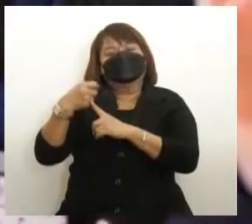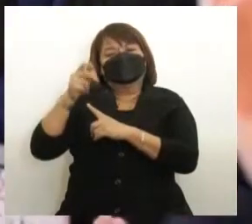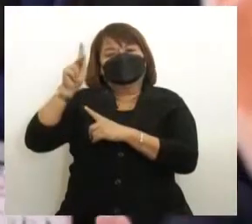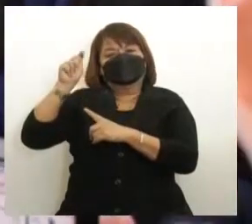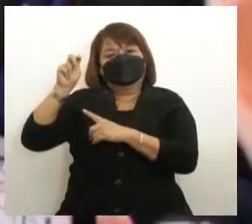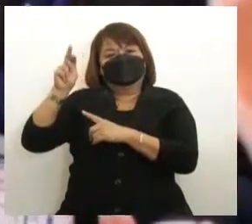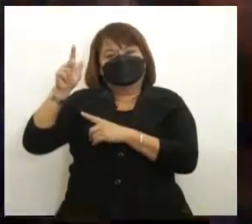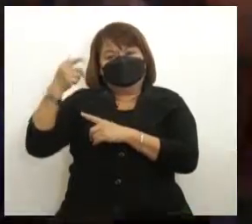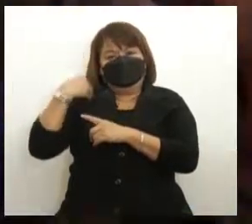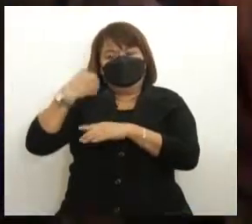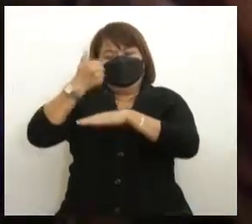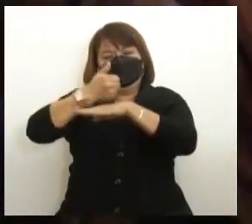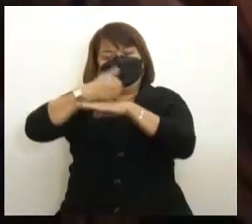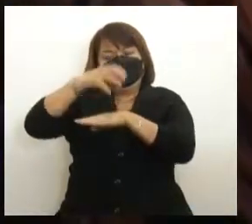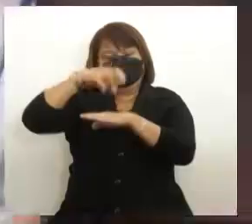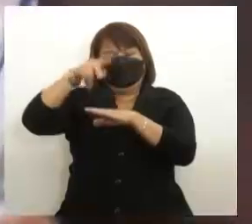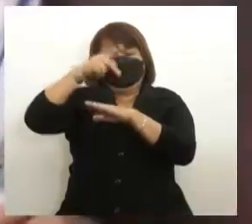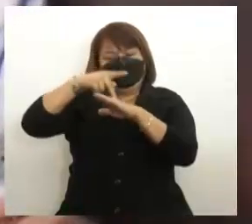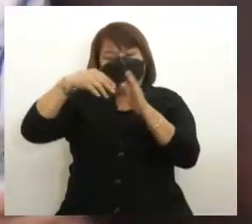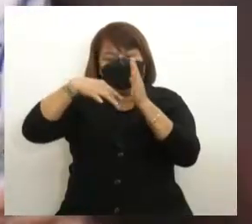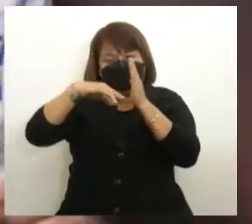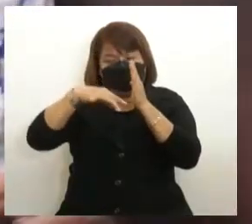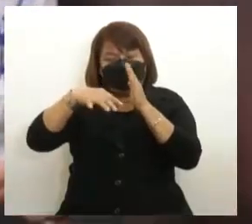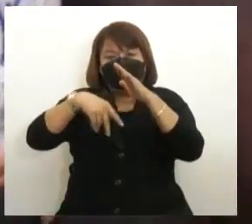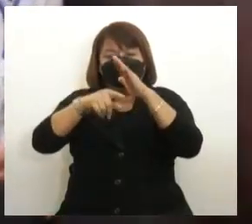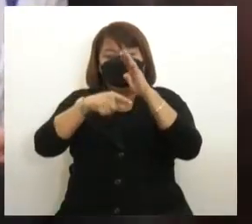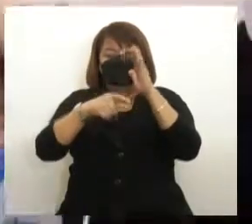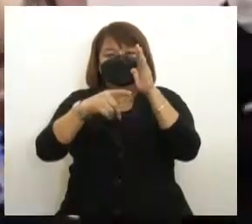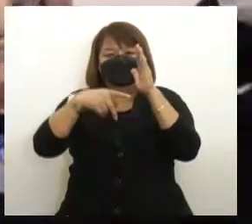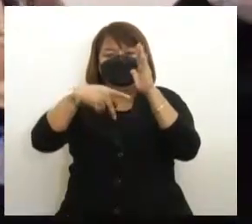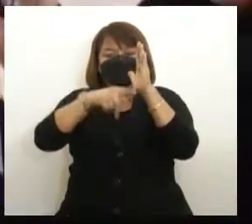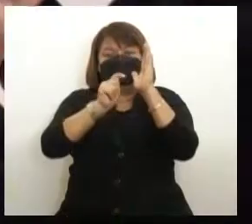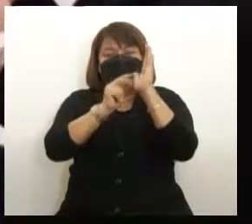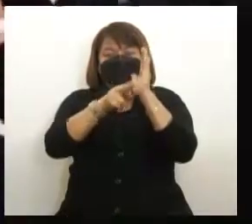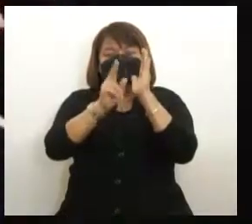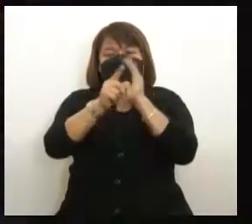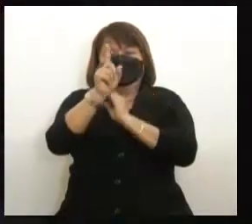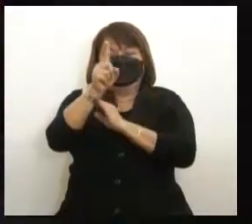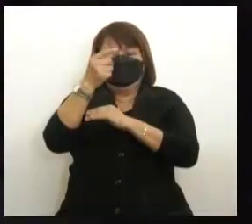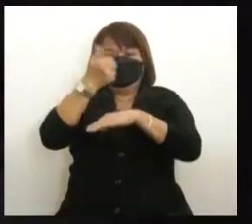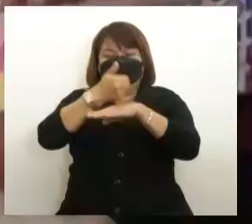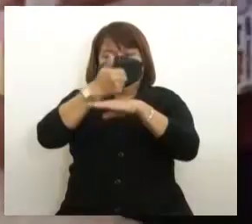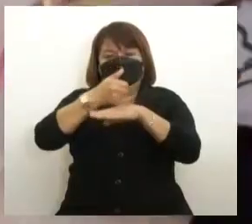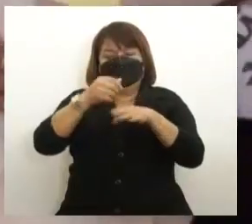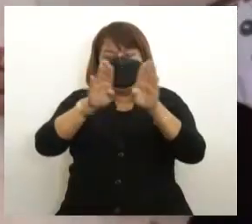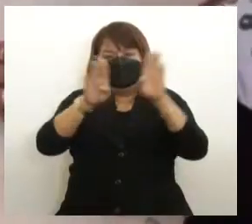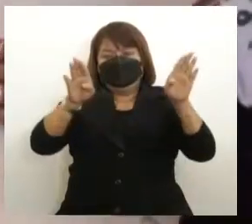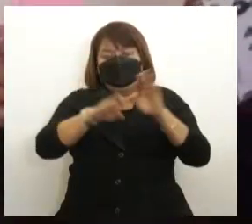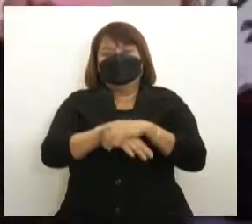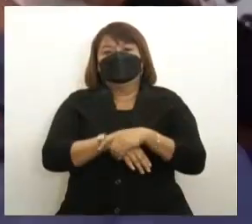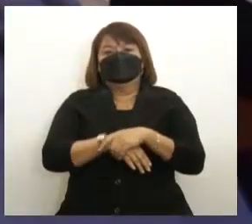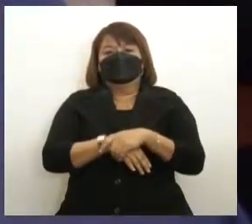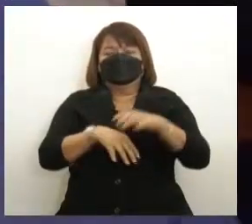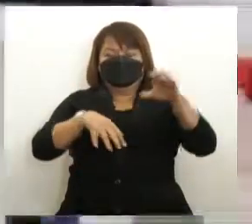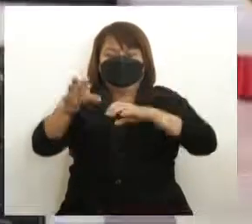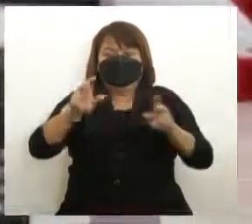ยการสำนักงานเขตพื้นที่การศึกษาประถมศึกษาปทุมธานีเขต1เป็นประธานในพิธีเปิดการจัด